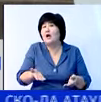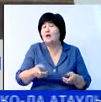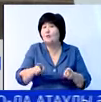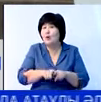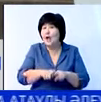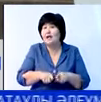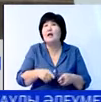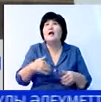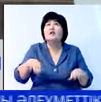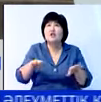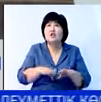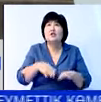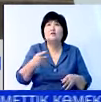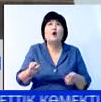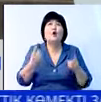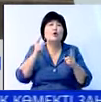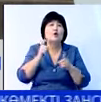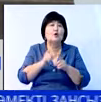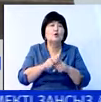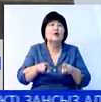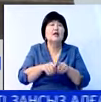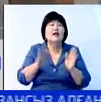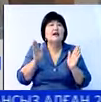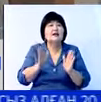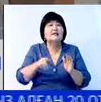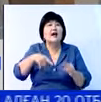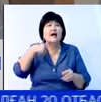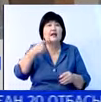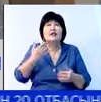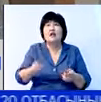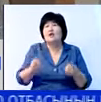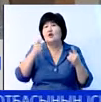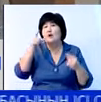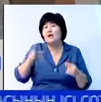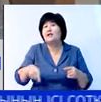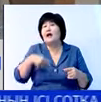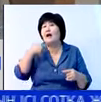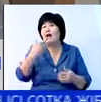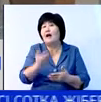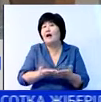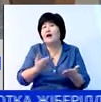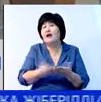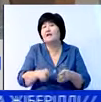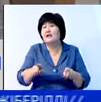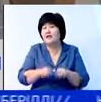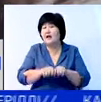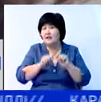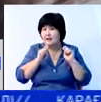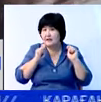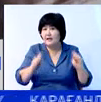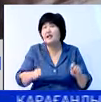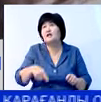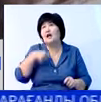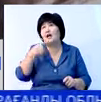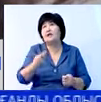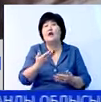болар. Десекте, ұлы сөзге ұста, қысқа сөзге қысыр келетін кемелкісі туралы қолға салып, қорғасынды қортып, сақасыққа